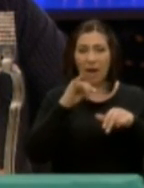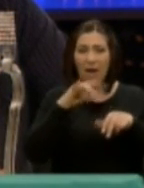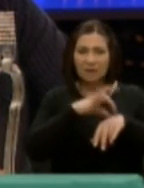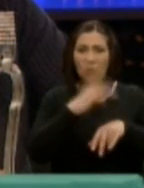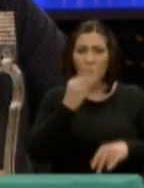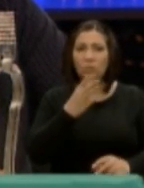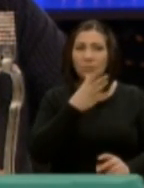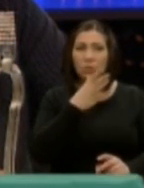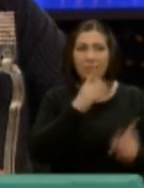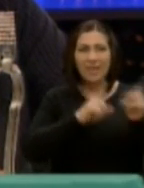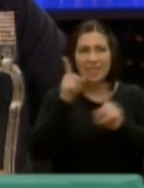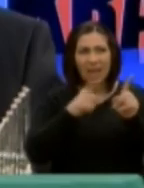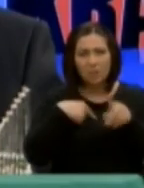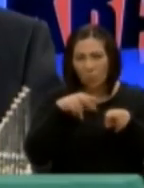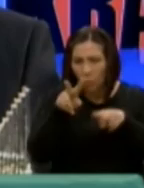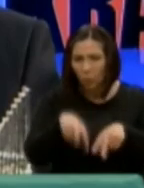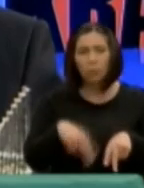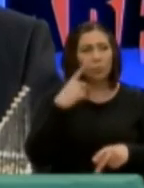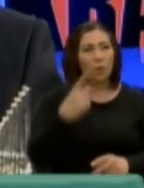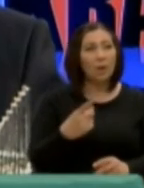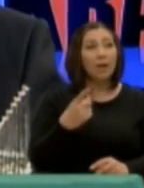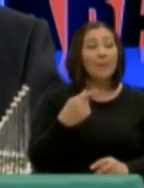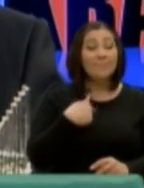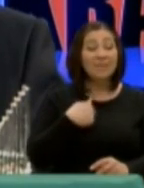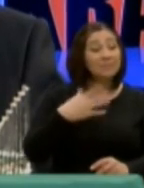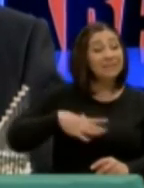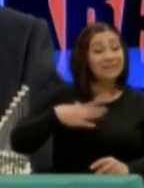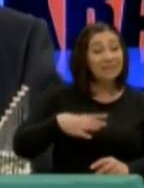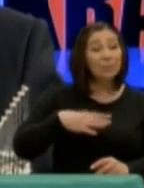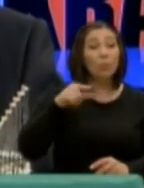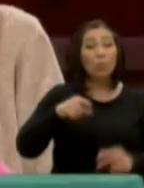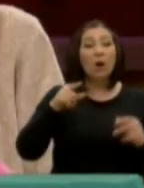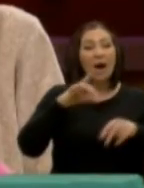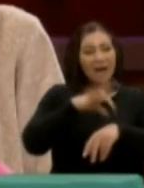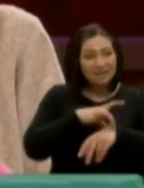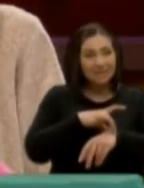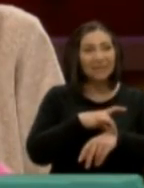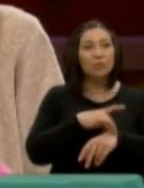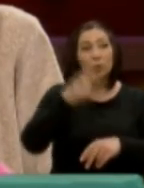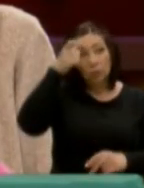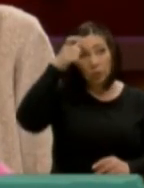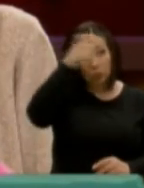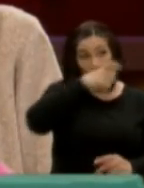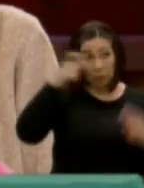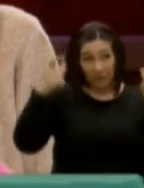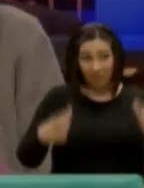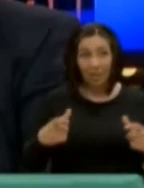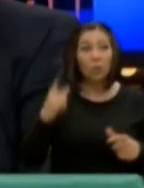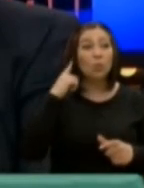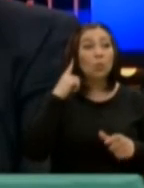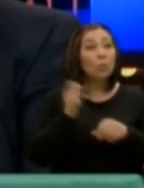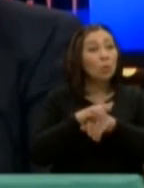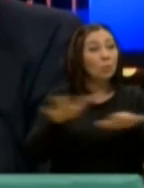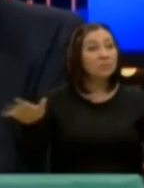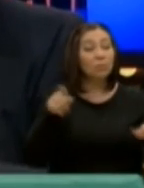evet, biliyorum. Yani internetten okuduğum kadarıyla. İşte benim amacım bu rahatsızlığın, bu hastalığın Türkiye'de duyulması